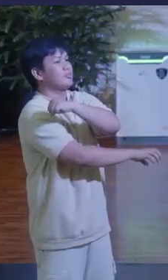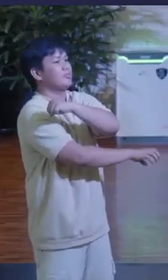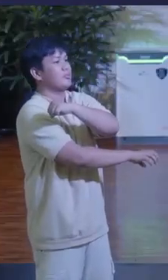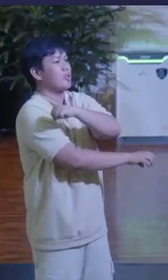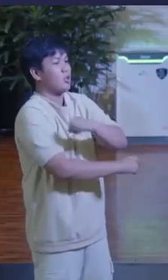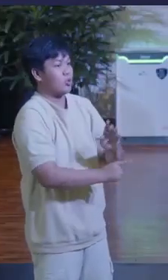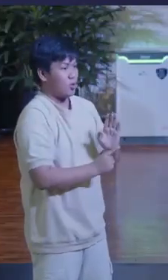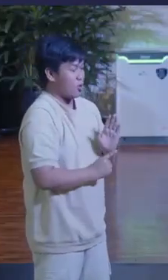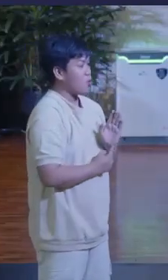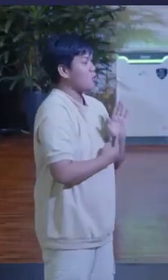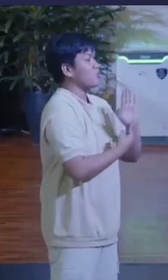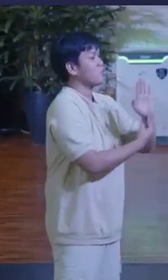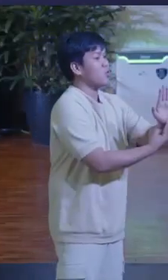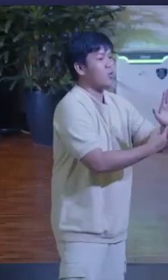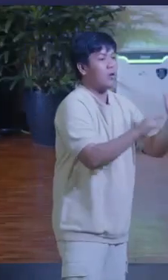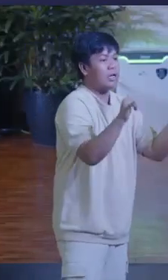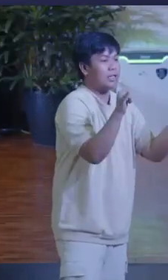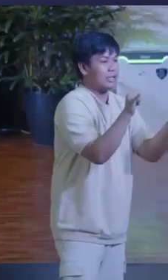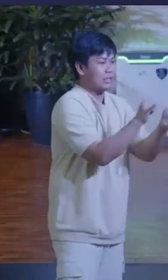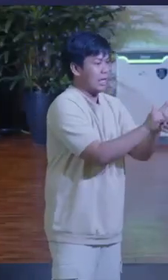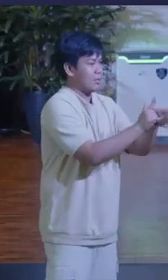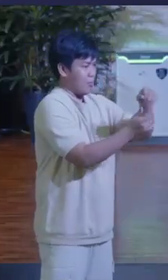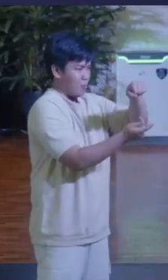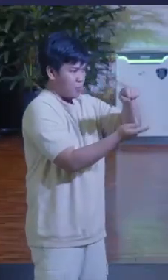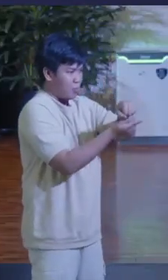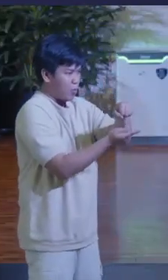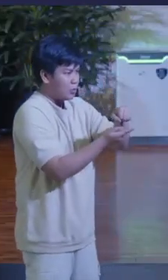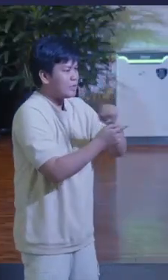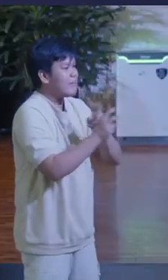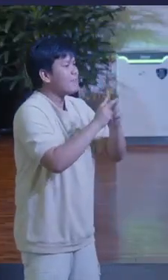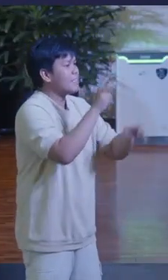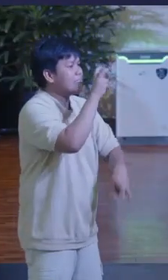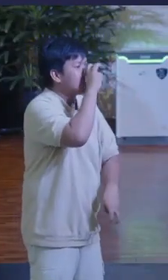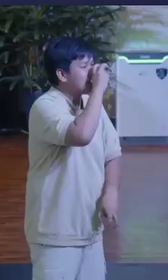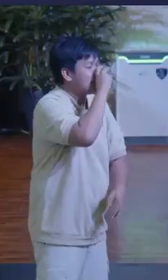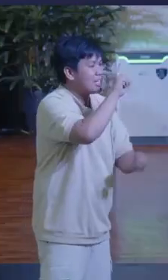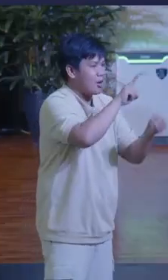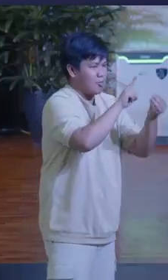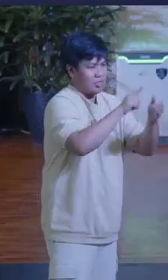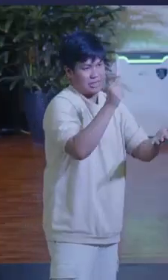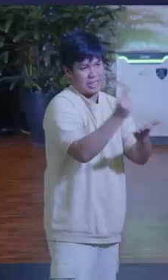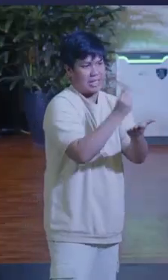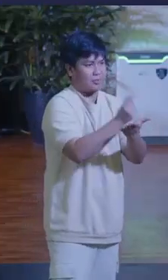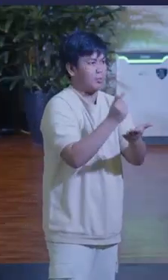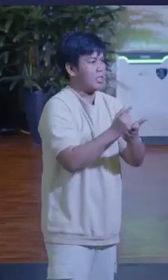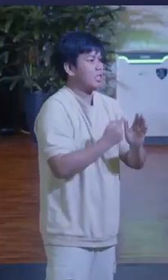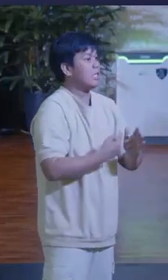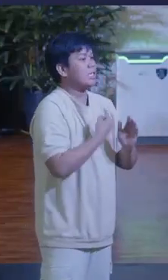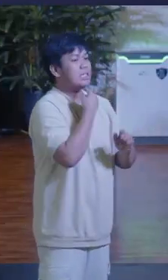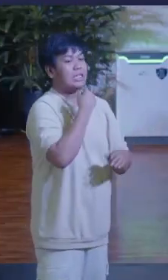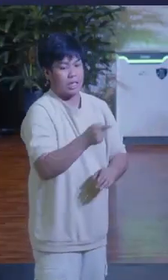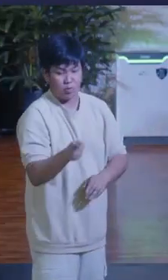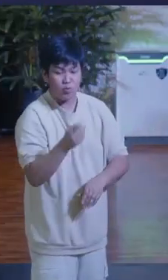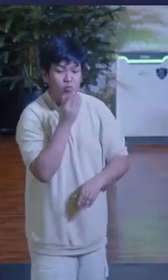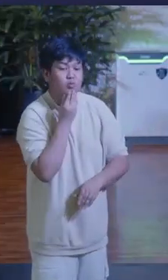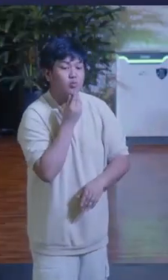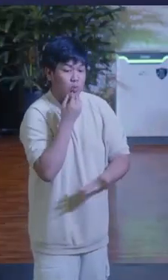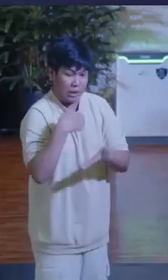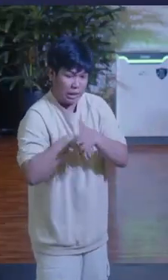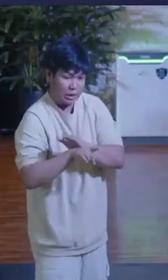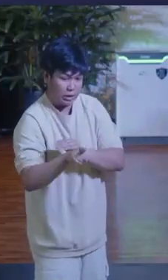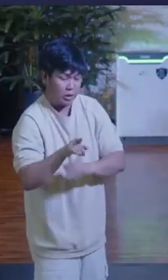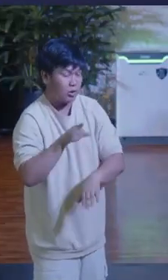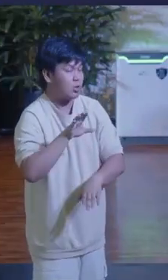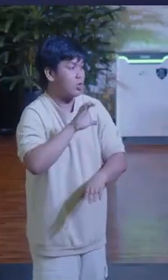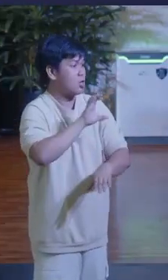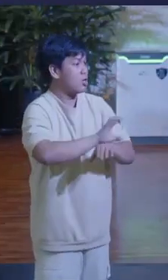So napakadiin po ng kanyang pagtuligsa doon sa mga nagtuturo ng maling katuruan. Tapos